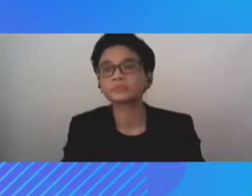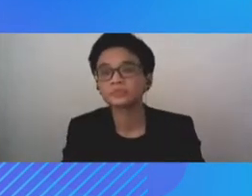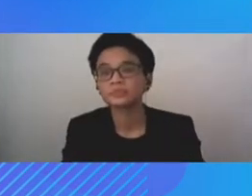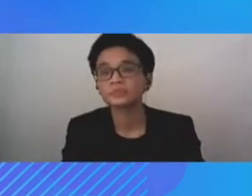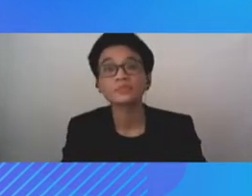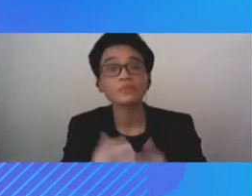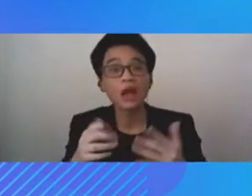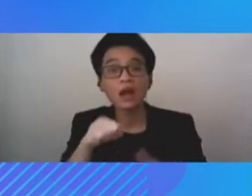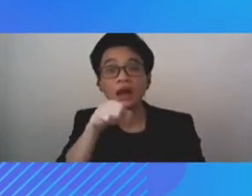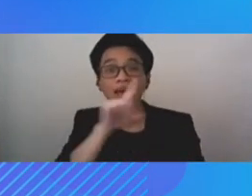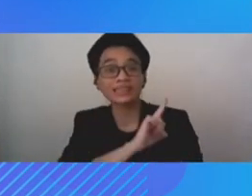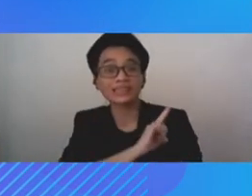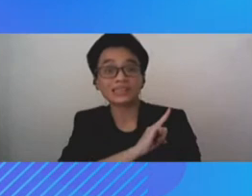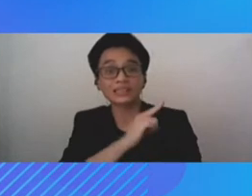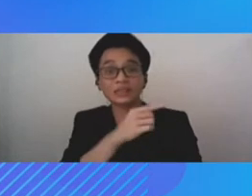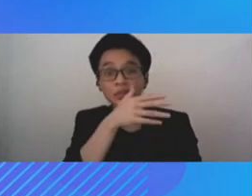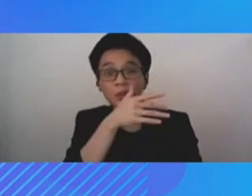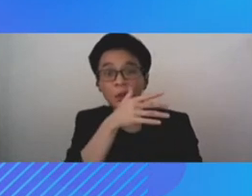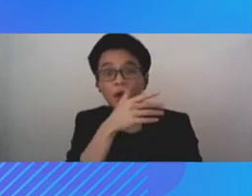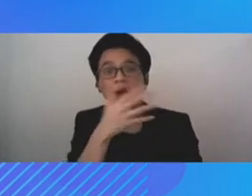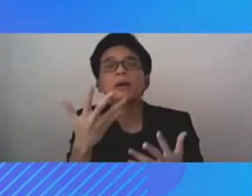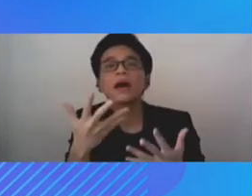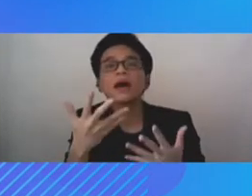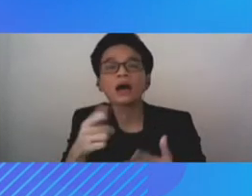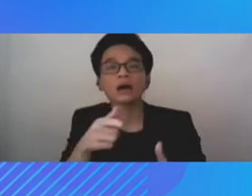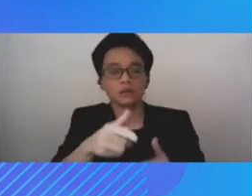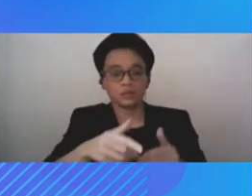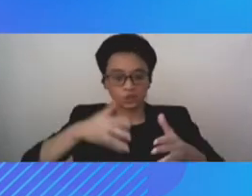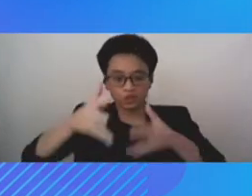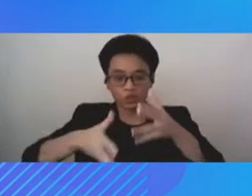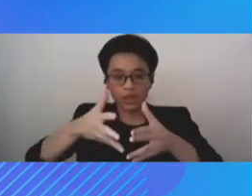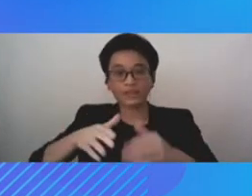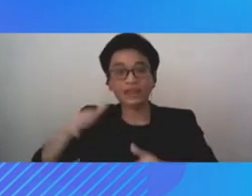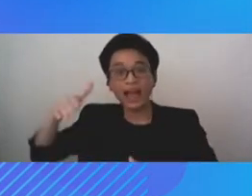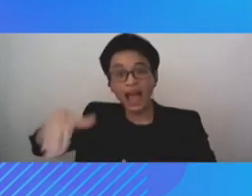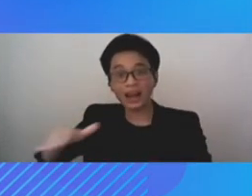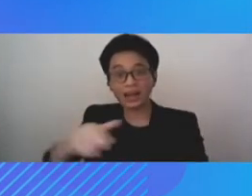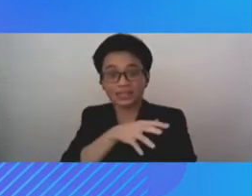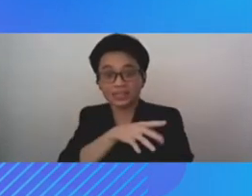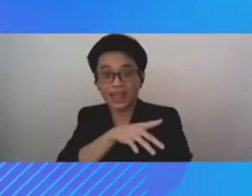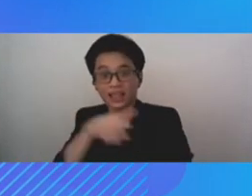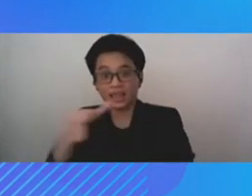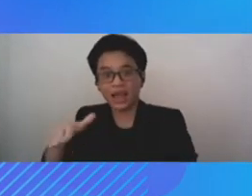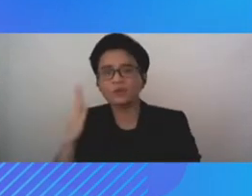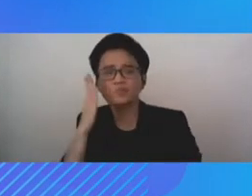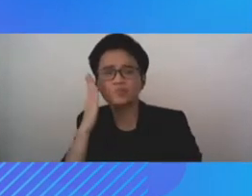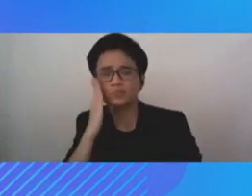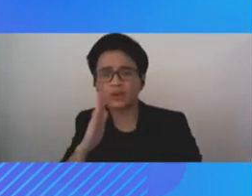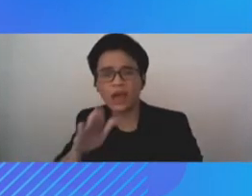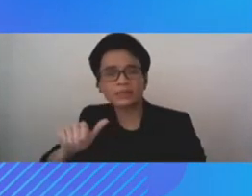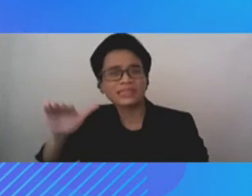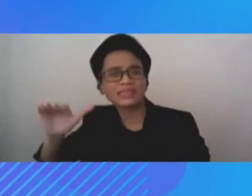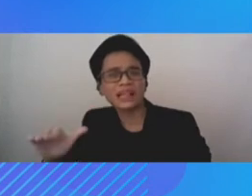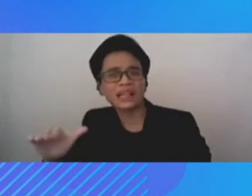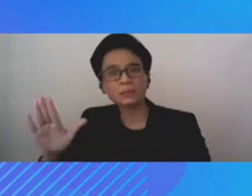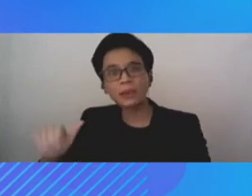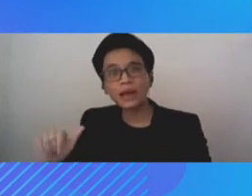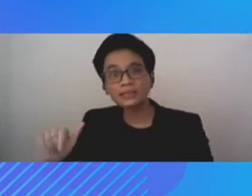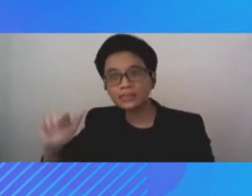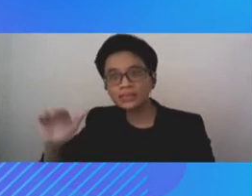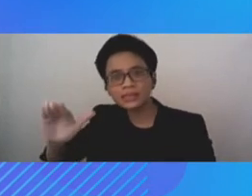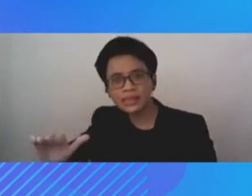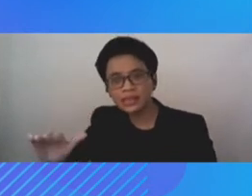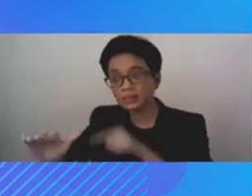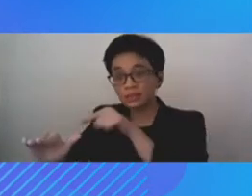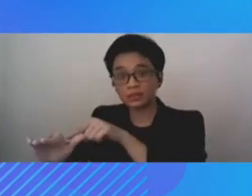kemudian transfer knowledge sign language ini kepada anak ibu, terutama yang masih kecil, dan juga bagaimana ketika anak-anaknya